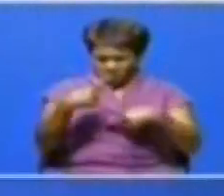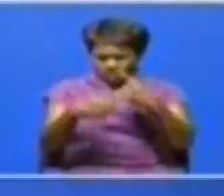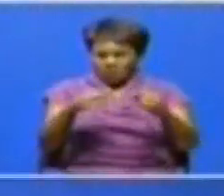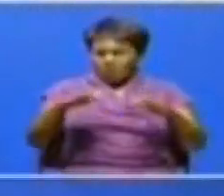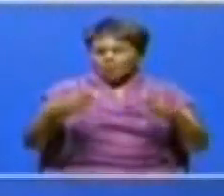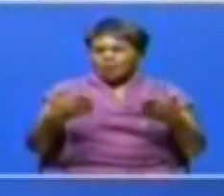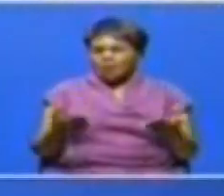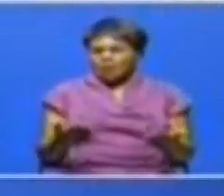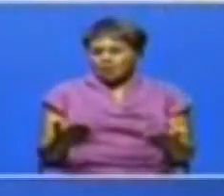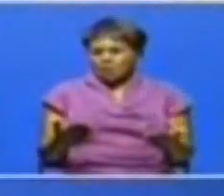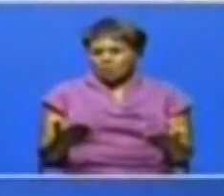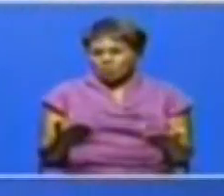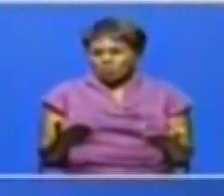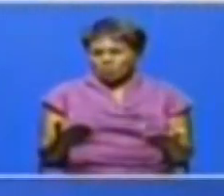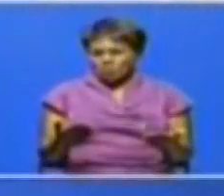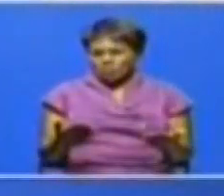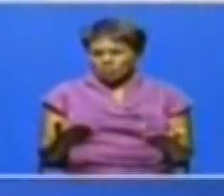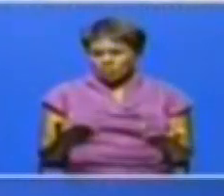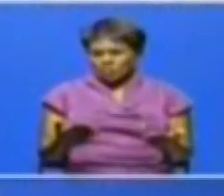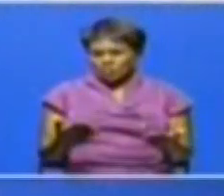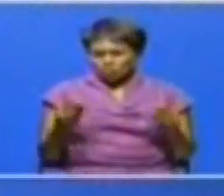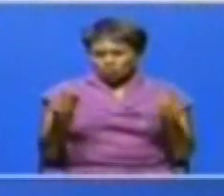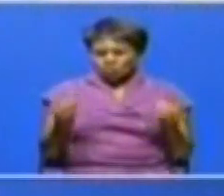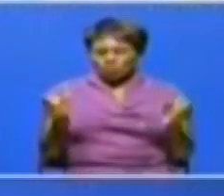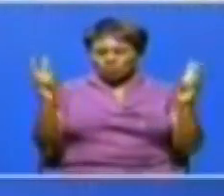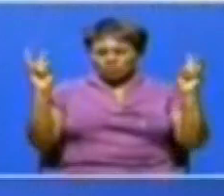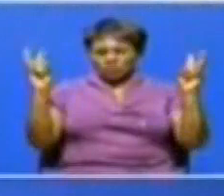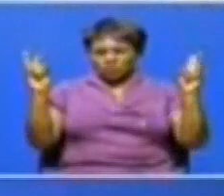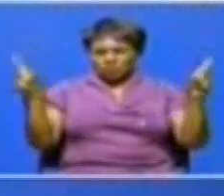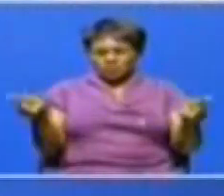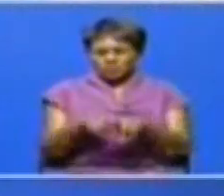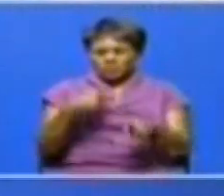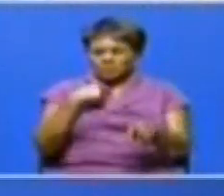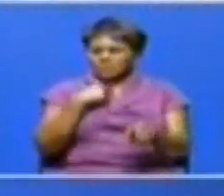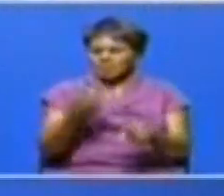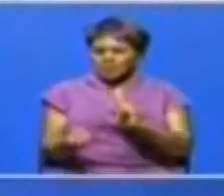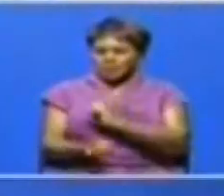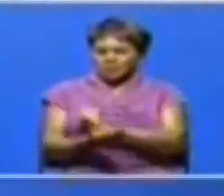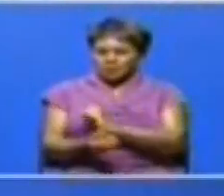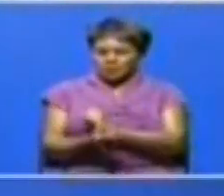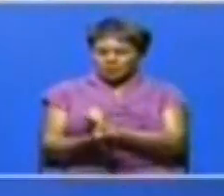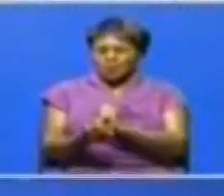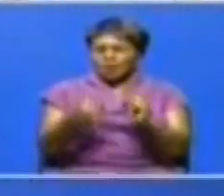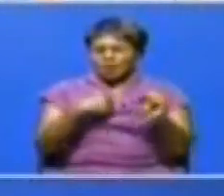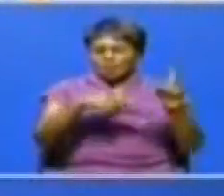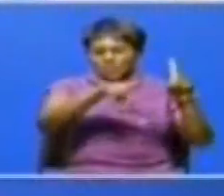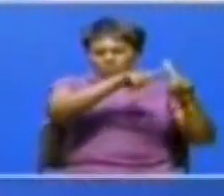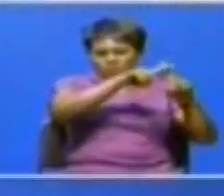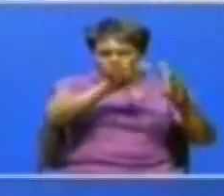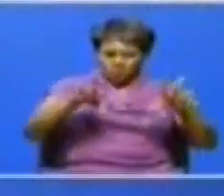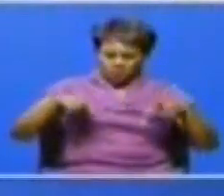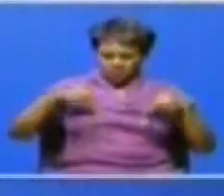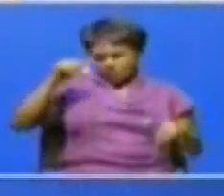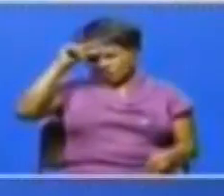ni jinsi tutakavyo navigate kwa hayo mambo yote. Nataka kueleza Wakenya Kenya kwamba tuwe positive na tuembrace